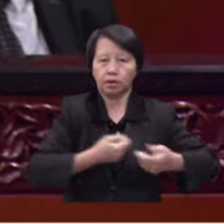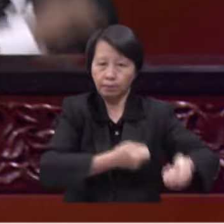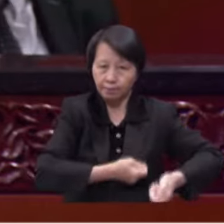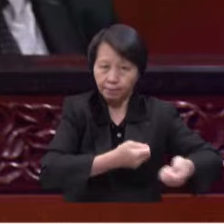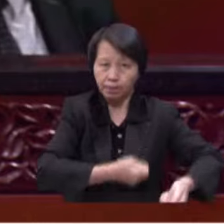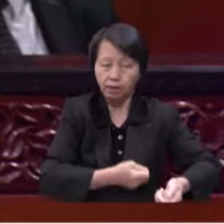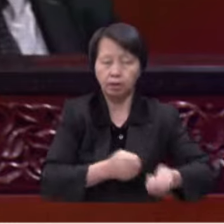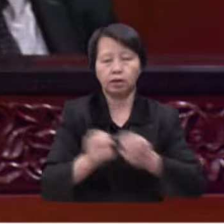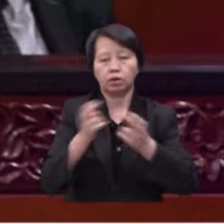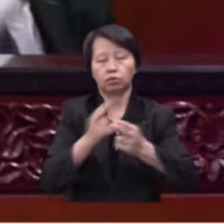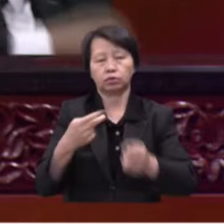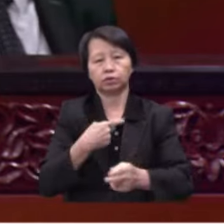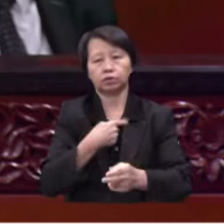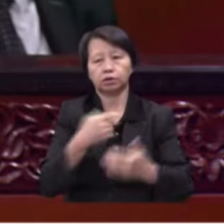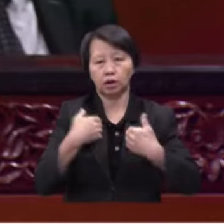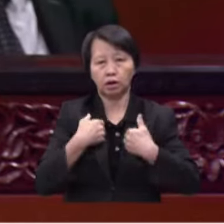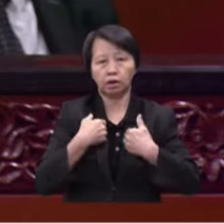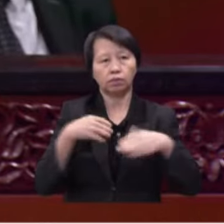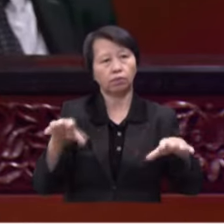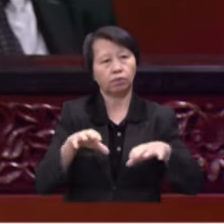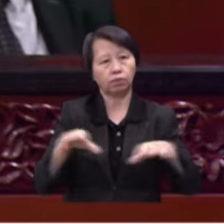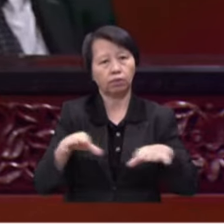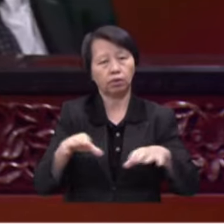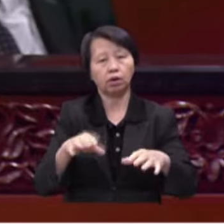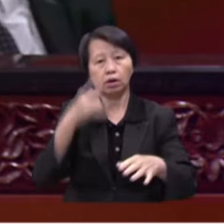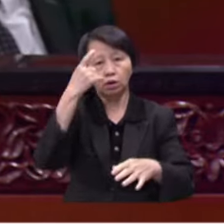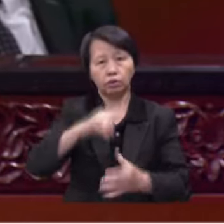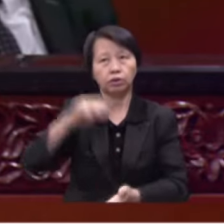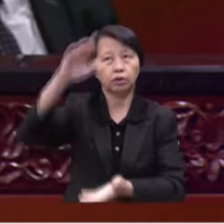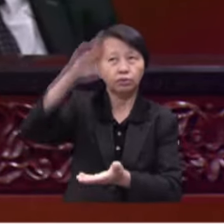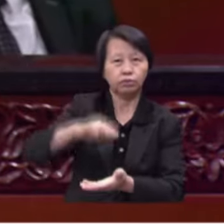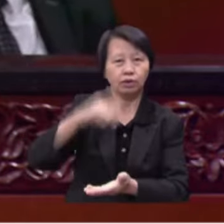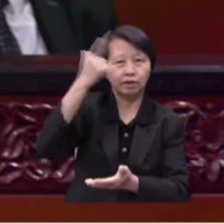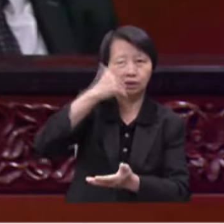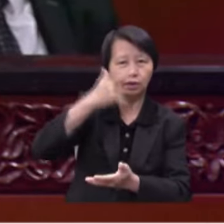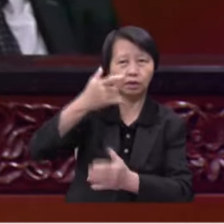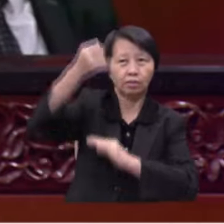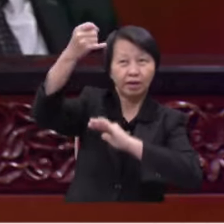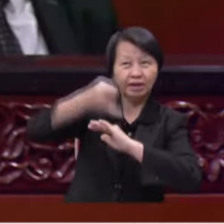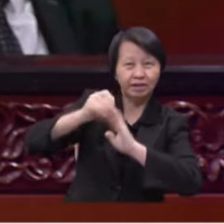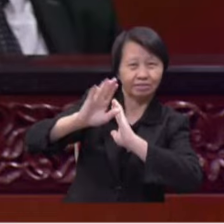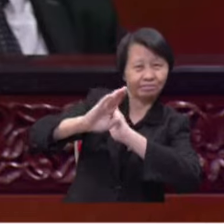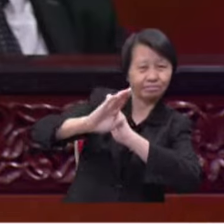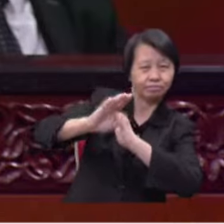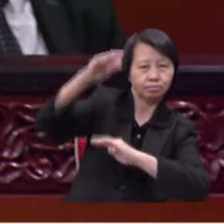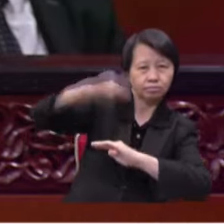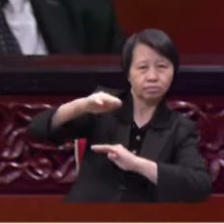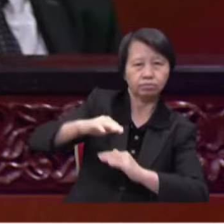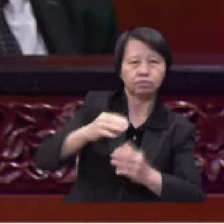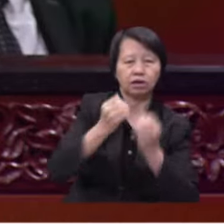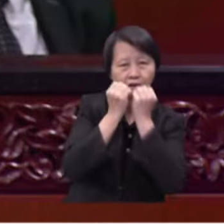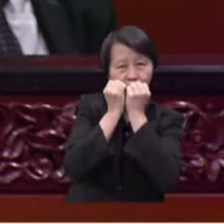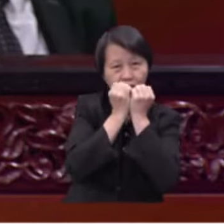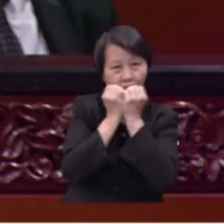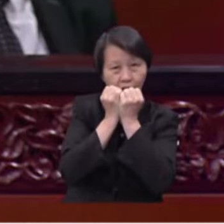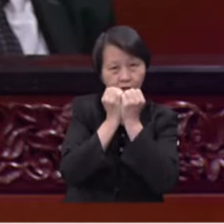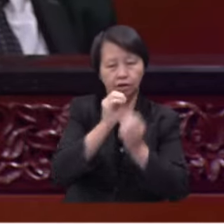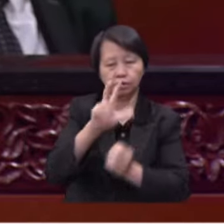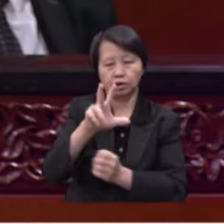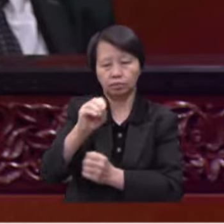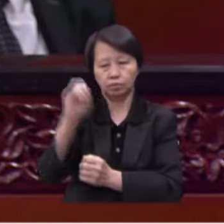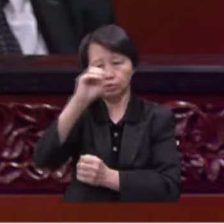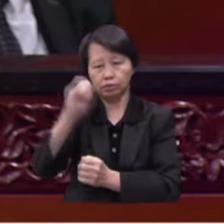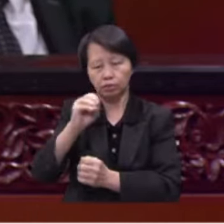dan antara usaha yang kita lakukan adalah untuk mengurangkan keberkantungan seperti sumber jagung import sepanjang 31